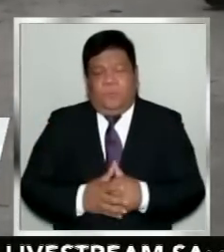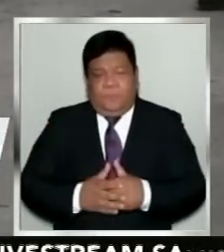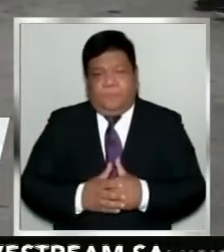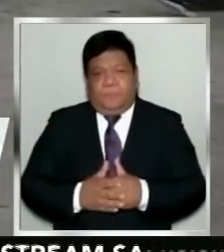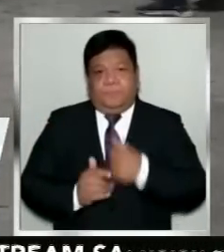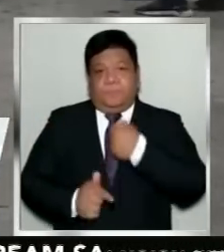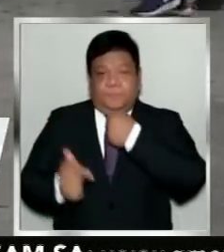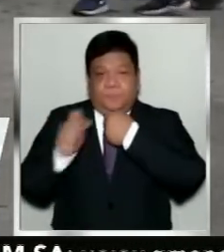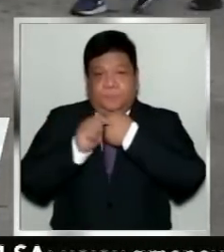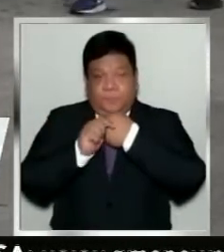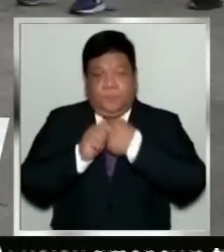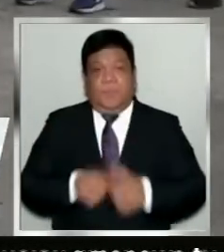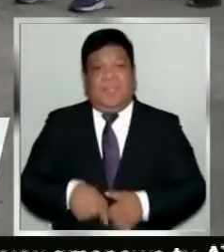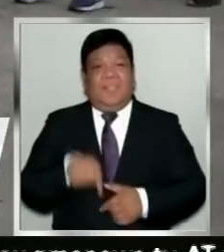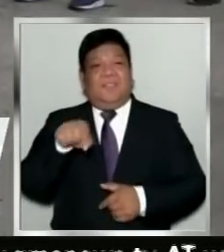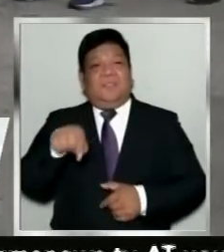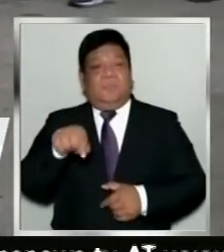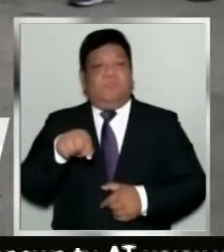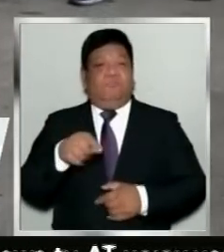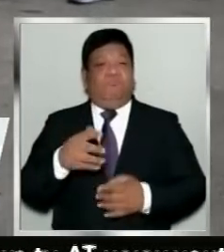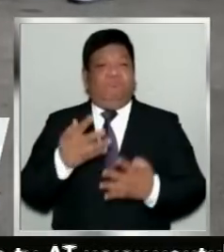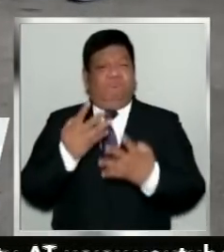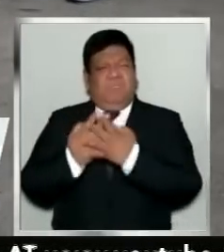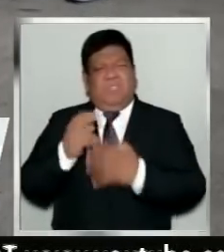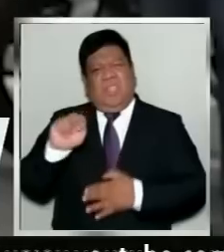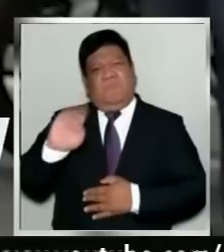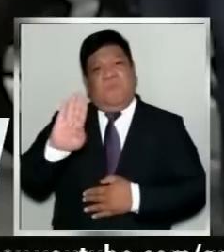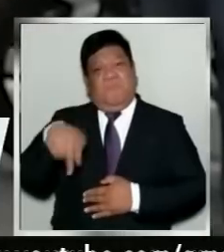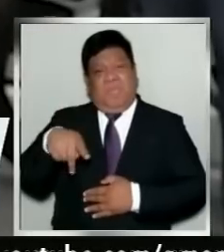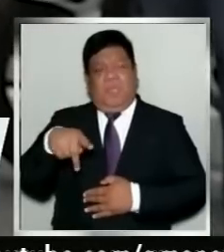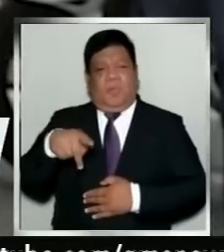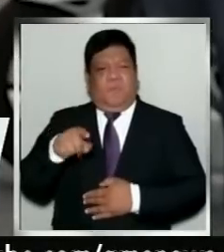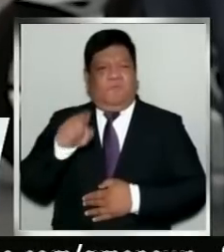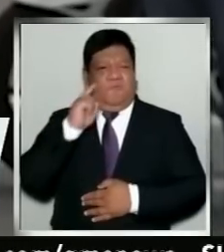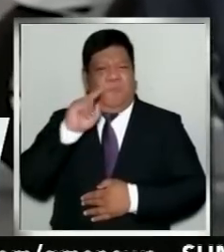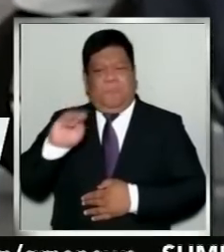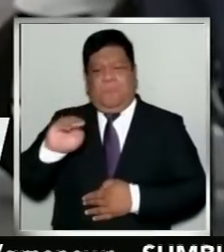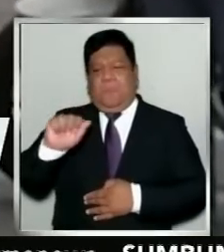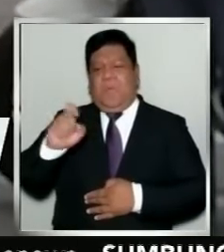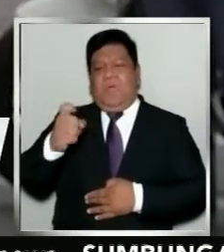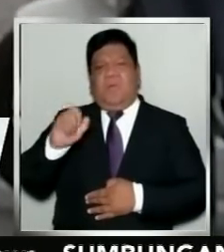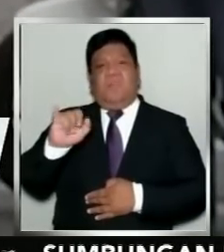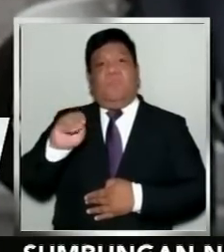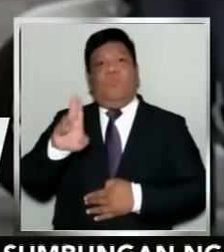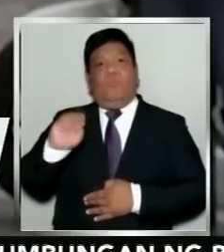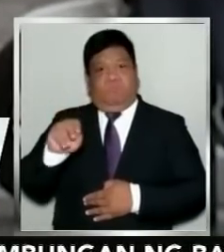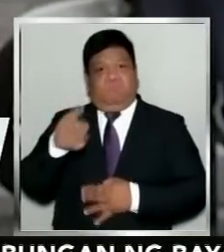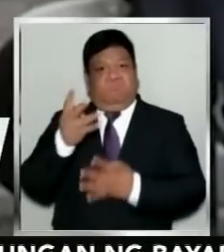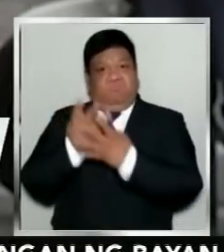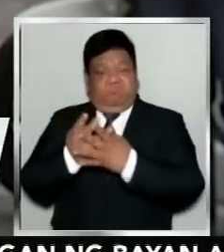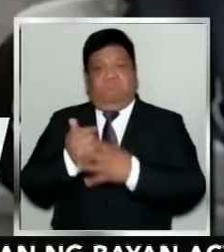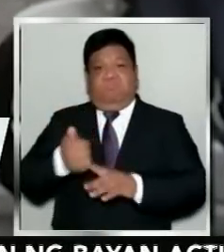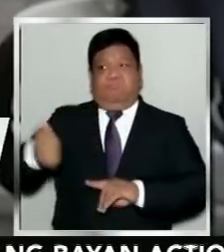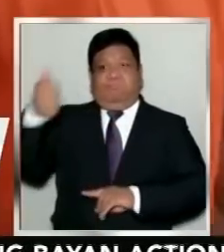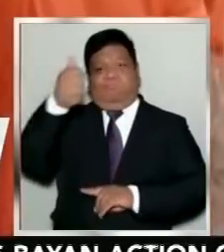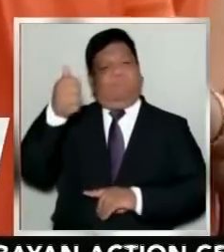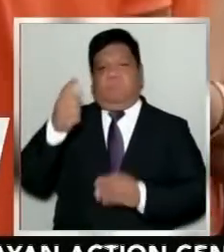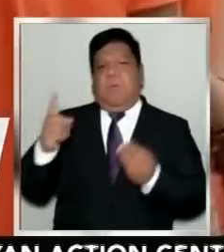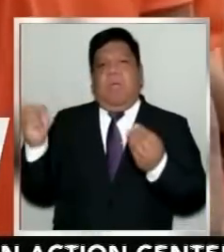Security Compound na si Corrections Chief Inspector Lucio Guevara. Ang pumalit, si Corrections Senior Inspector Purificacion